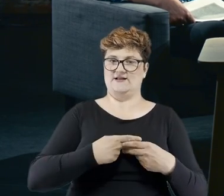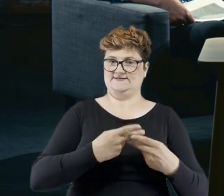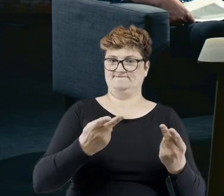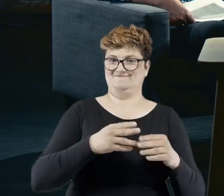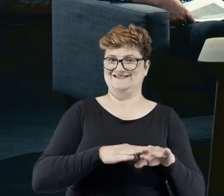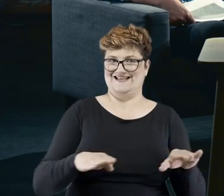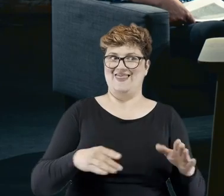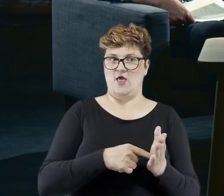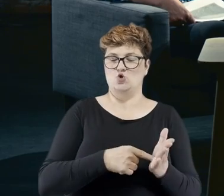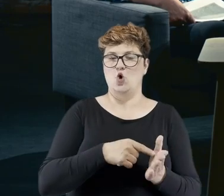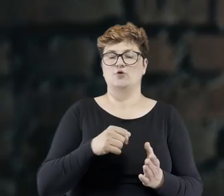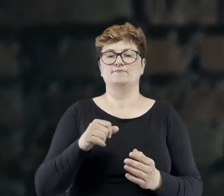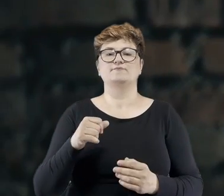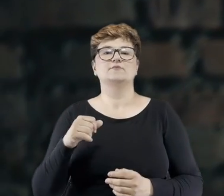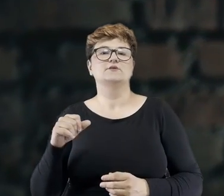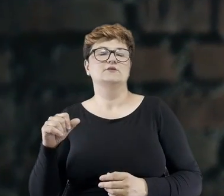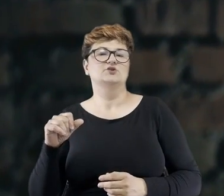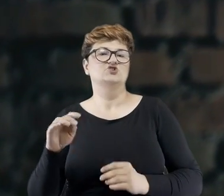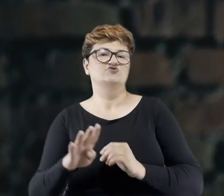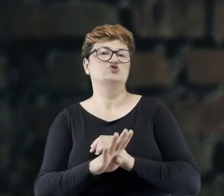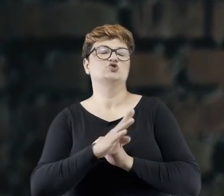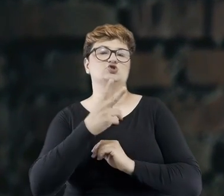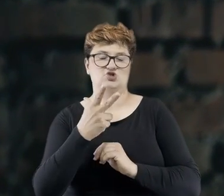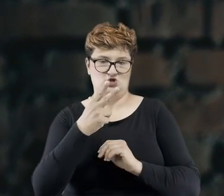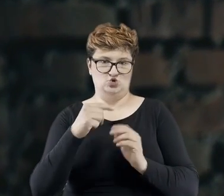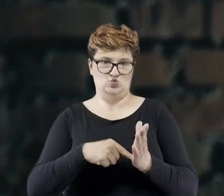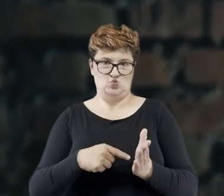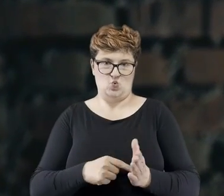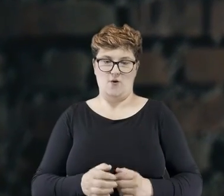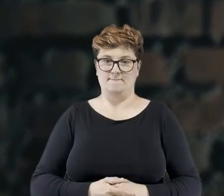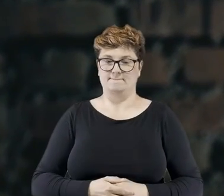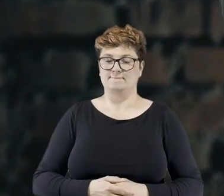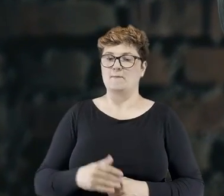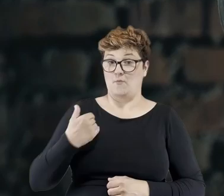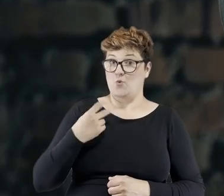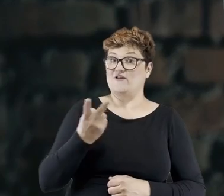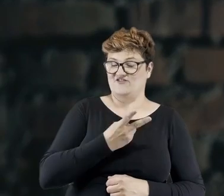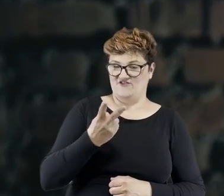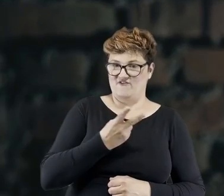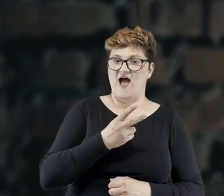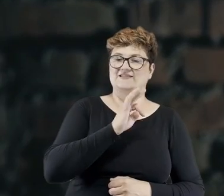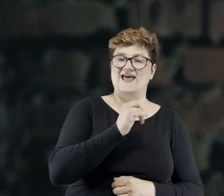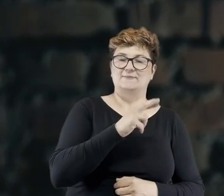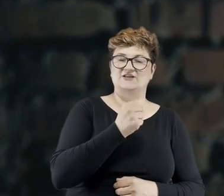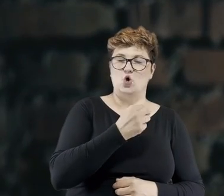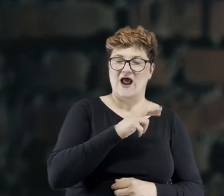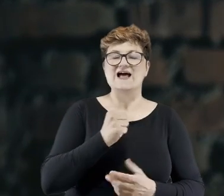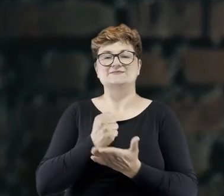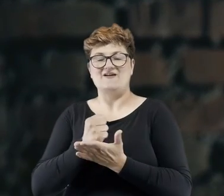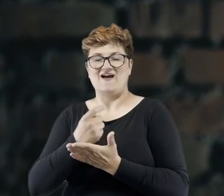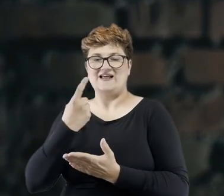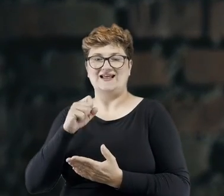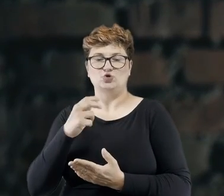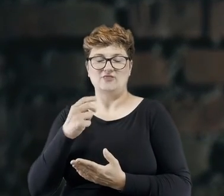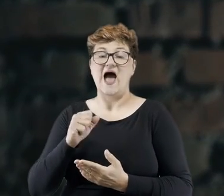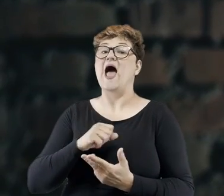debiutem scenicznym i to był 93. To znaczy, bo oprócz tych dwóch dramatów, o których mówię, Termidora i Sprawy